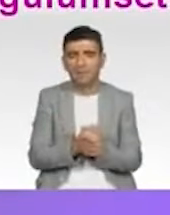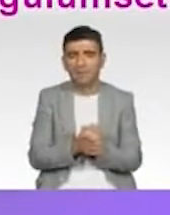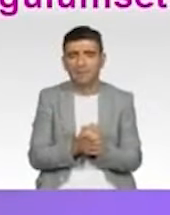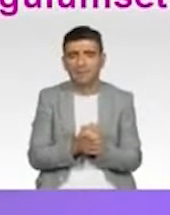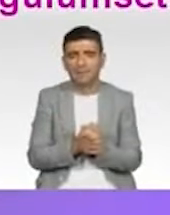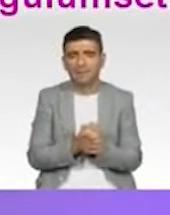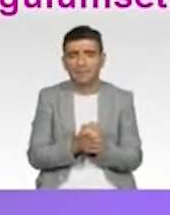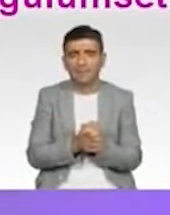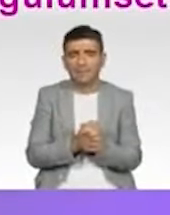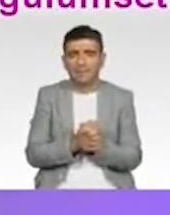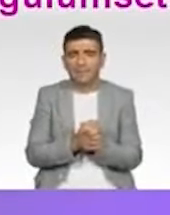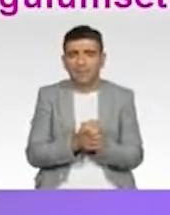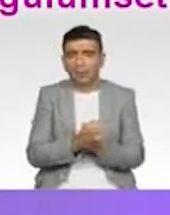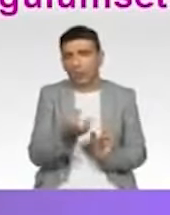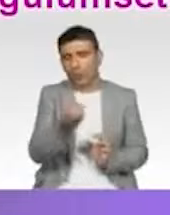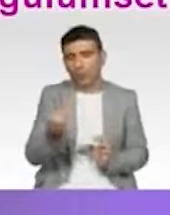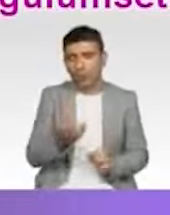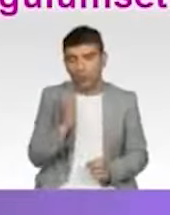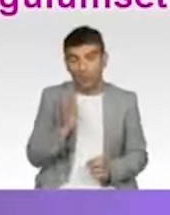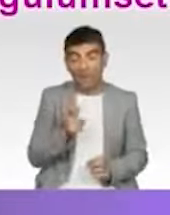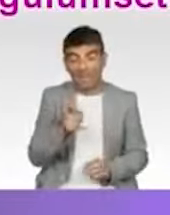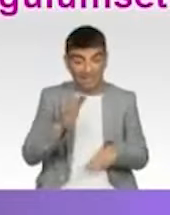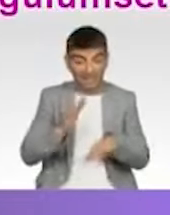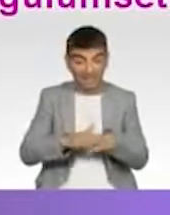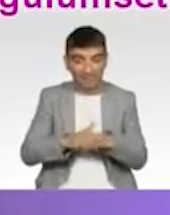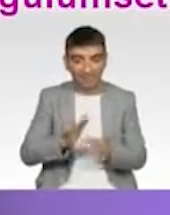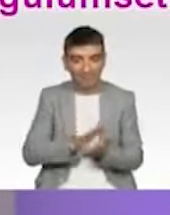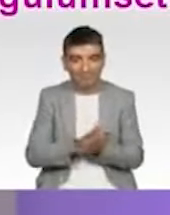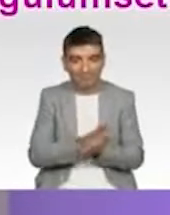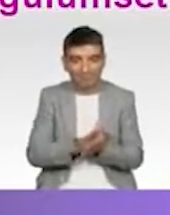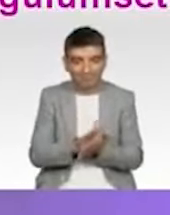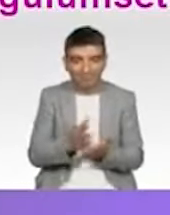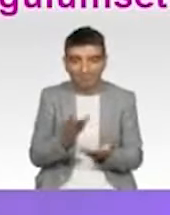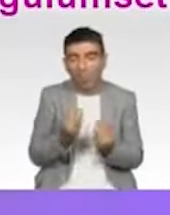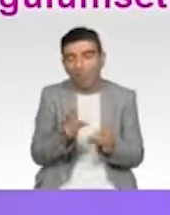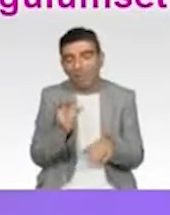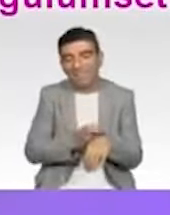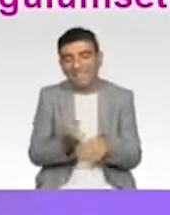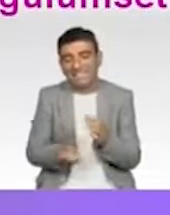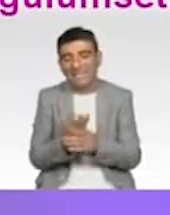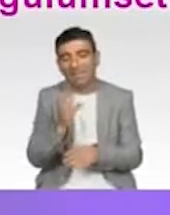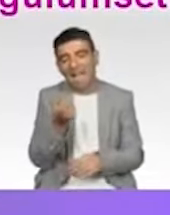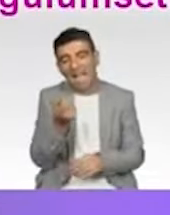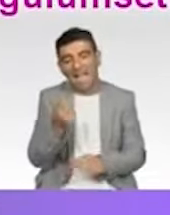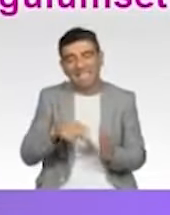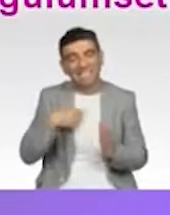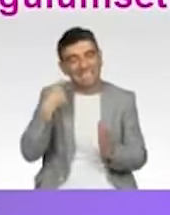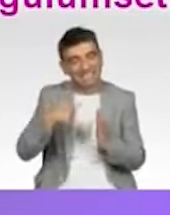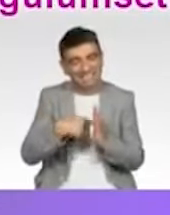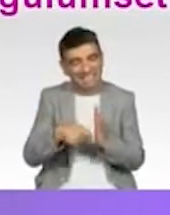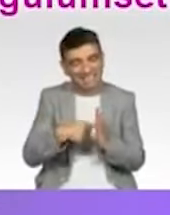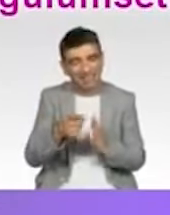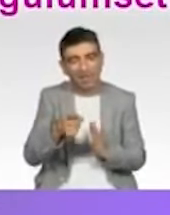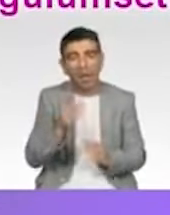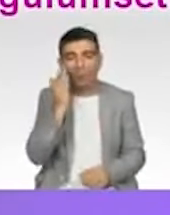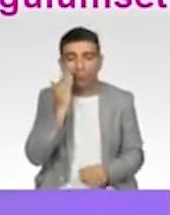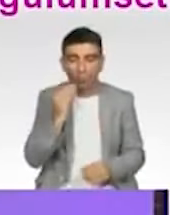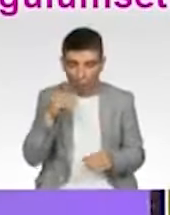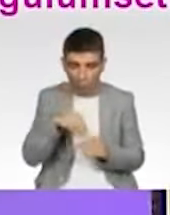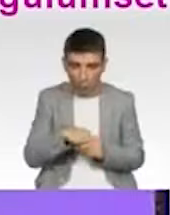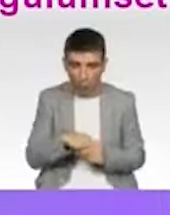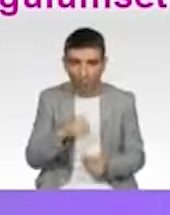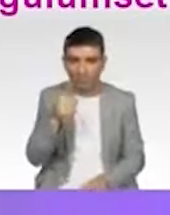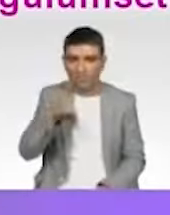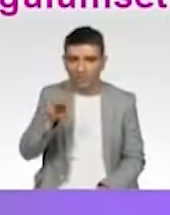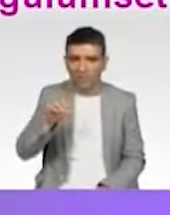hanımlar. Çok fazla yaparsak yetiştiremeyiz yuvarlama işini diye az kıymayla. Bulgur kullanacağım. Bir